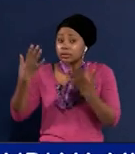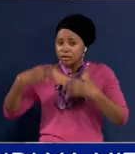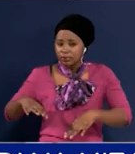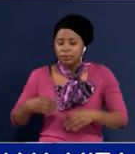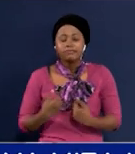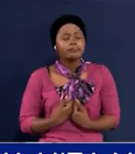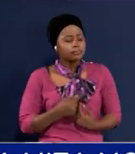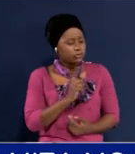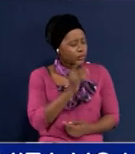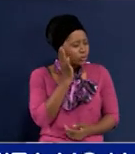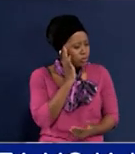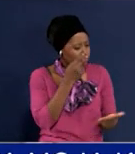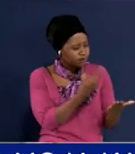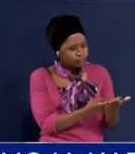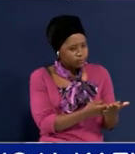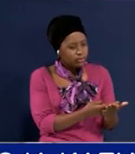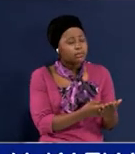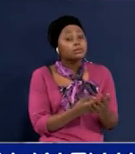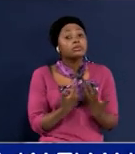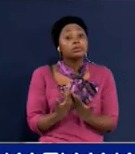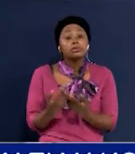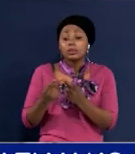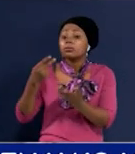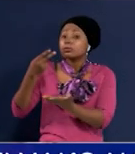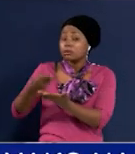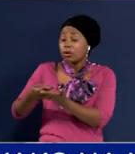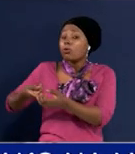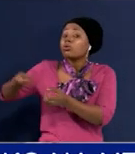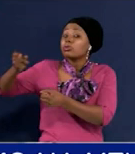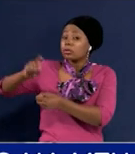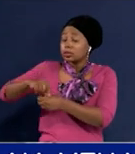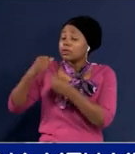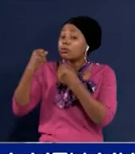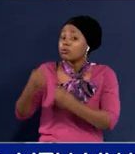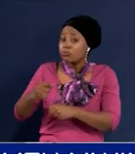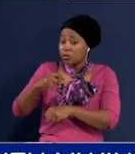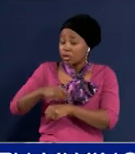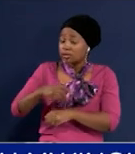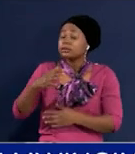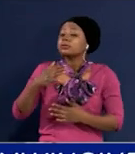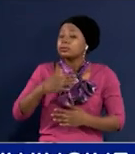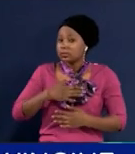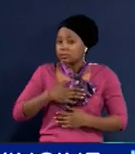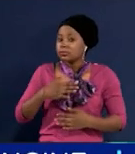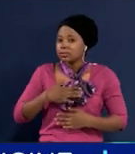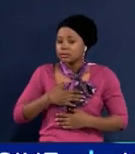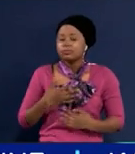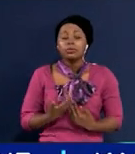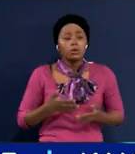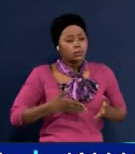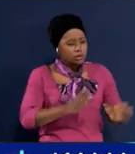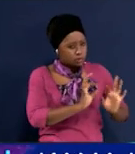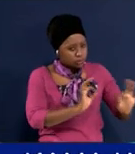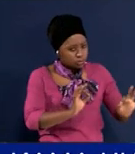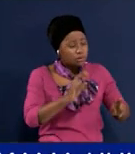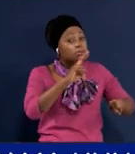hatakiwi kulala chali. Ukilala chali unaongeza ugumu wakati wa kupumua. yako, njia nzuri ni kumkalisha. Njia